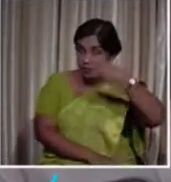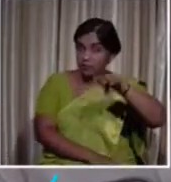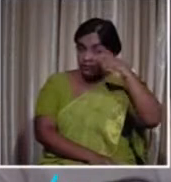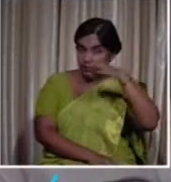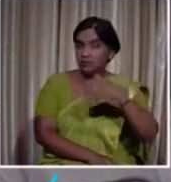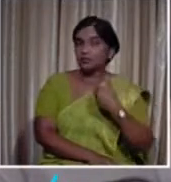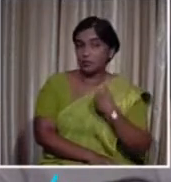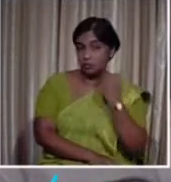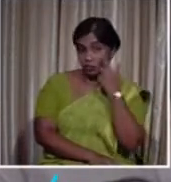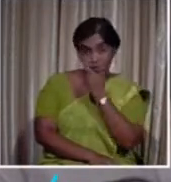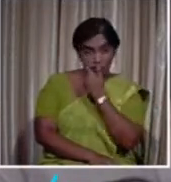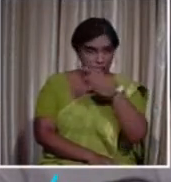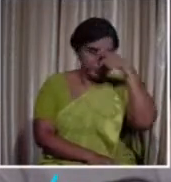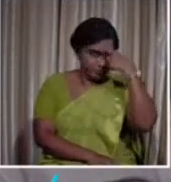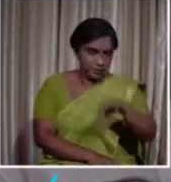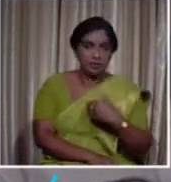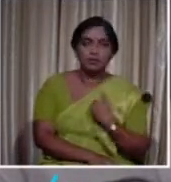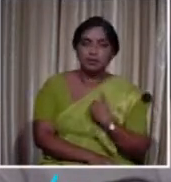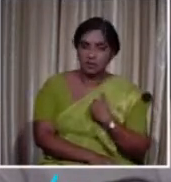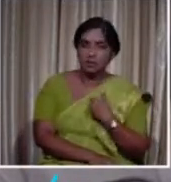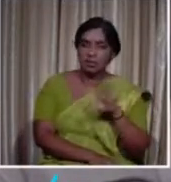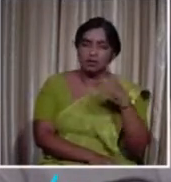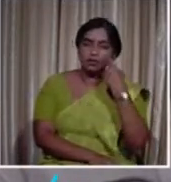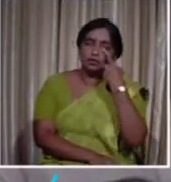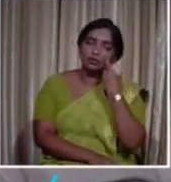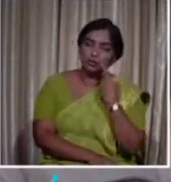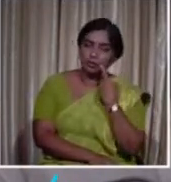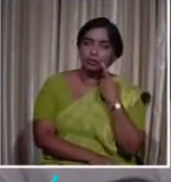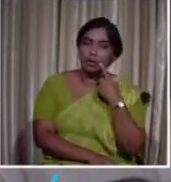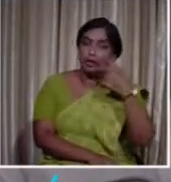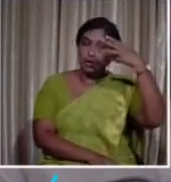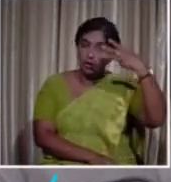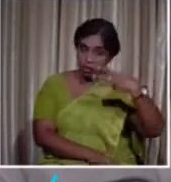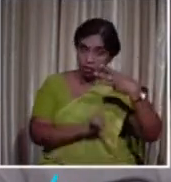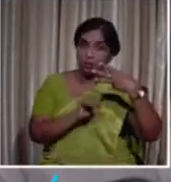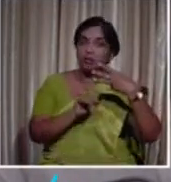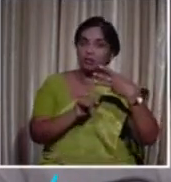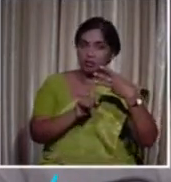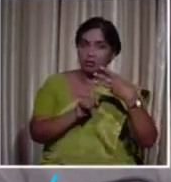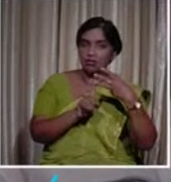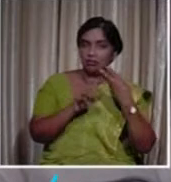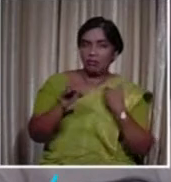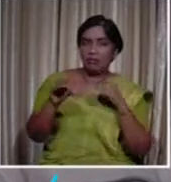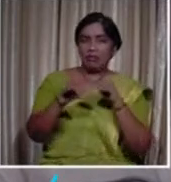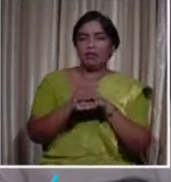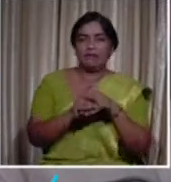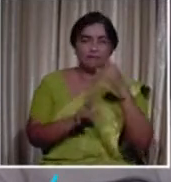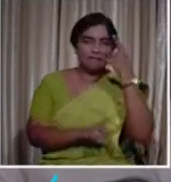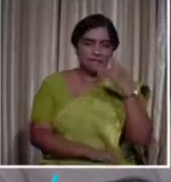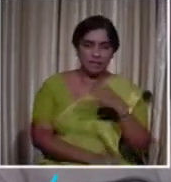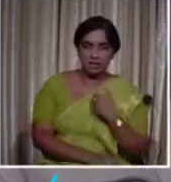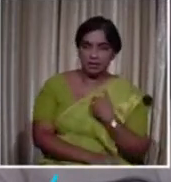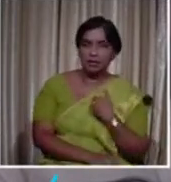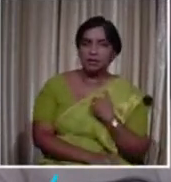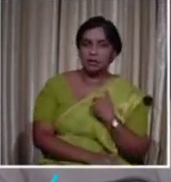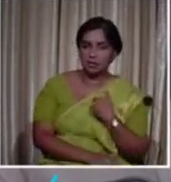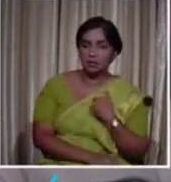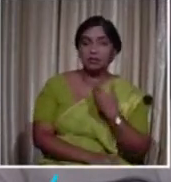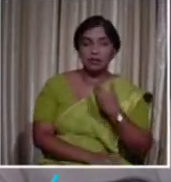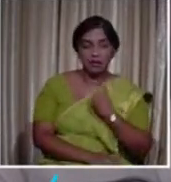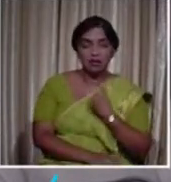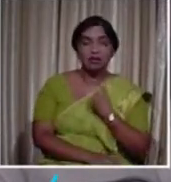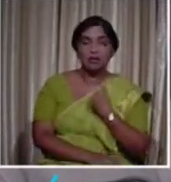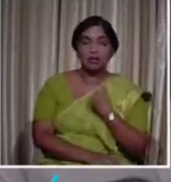केनेक एहेन मम कनगाटु वेनवा तुंगिनी अवस्थावे मट एके पार्श्व करुवेक वेन्न सिद्ध उना मम मे